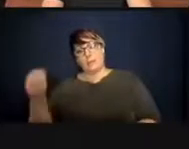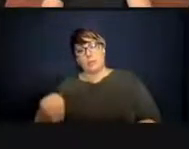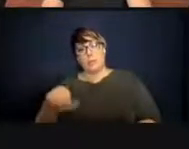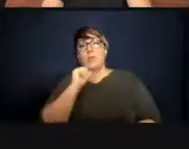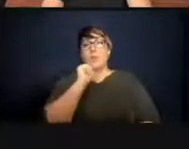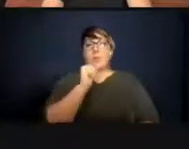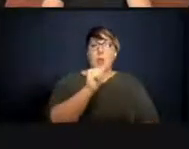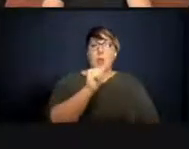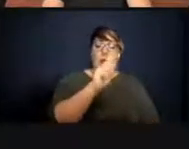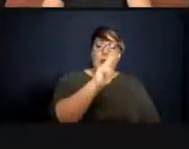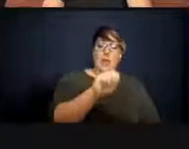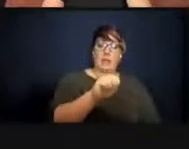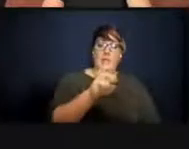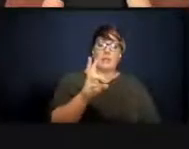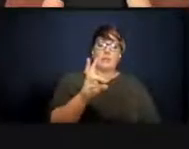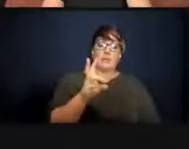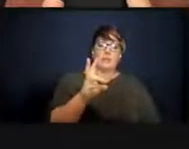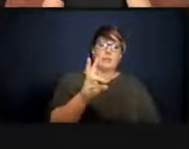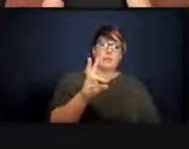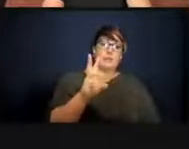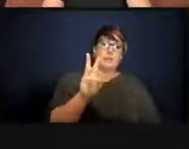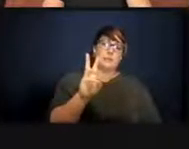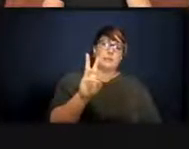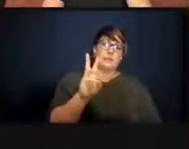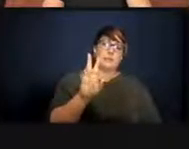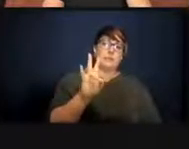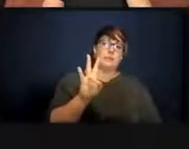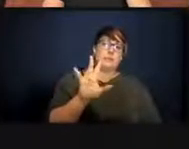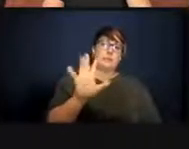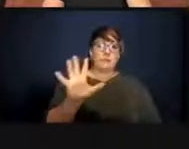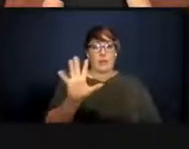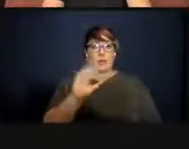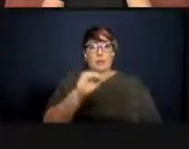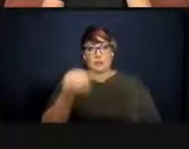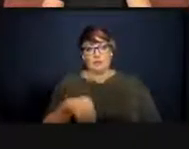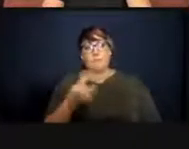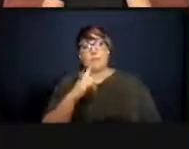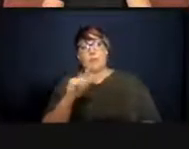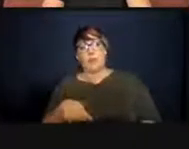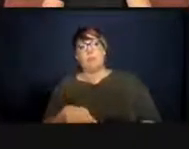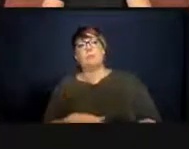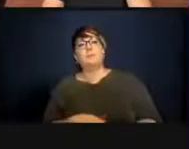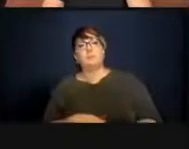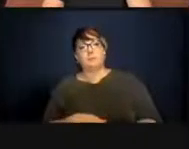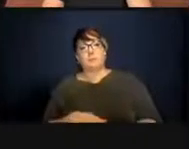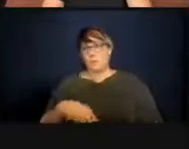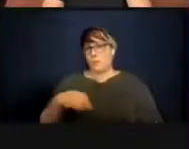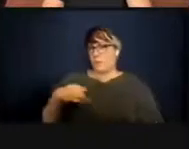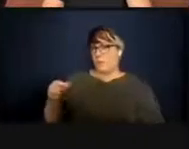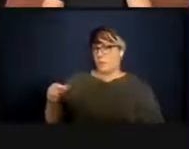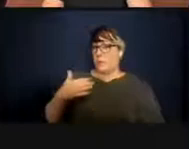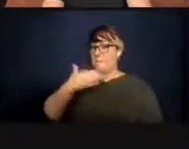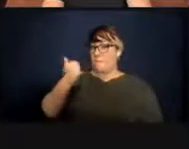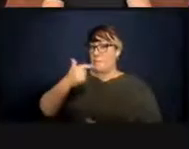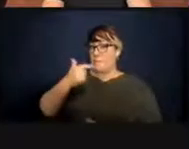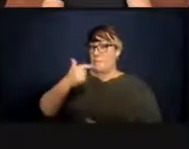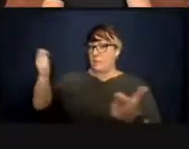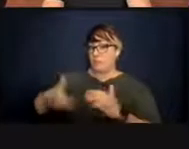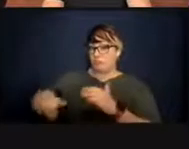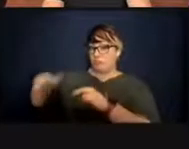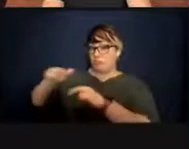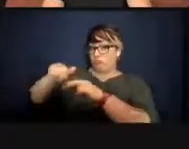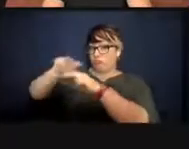Tumeona kwa hii inaonyesha ni 75% ya wanafunzi,